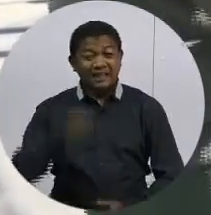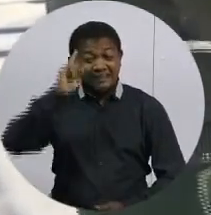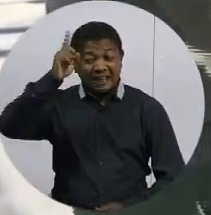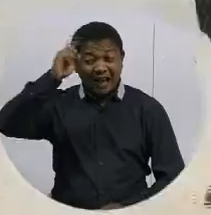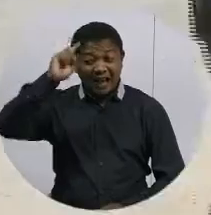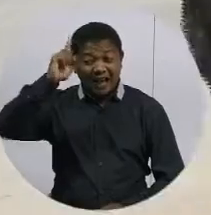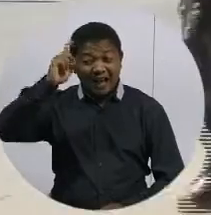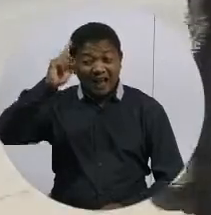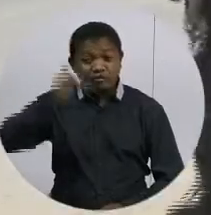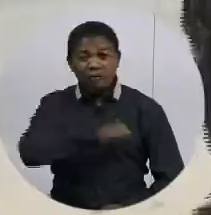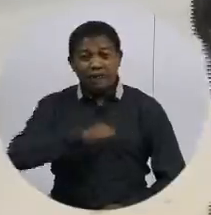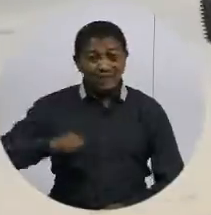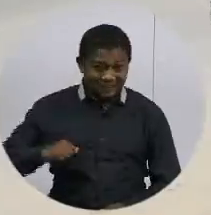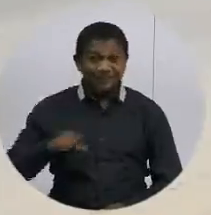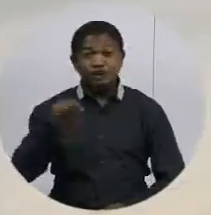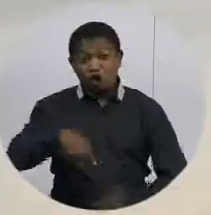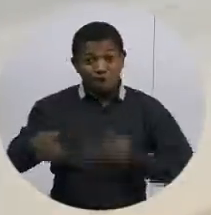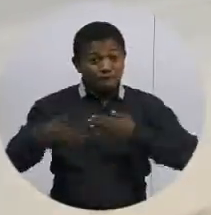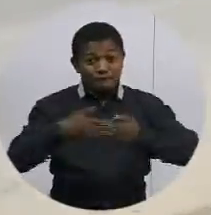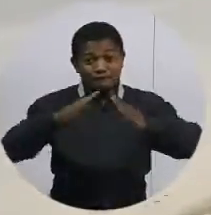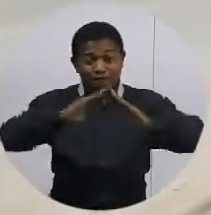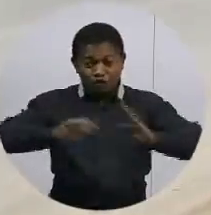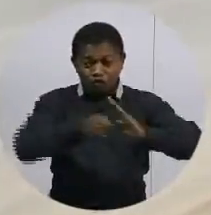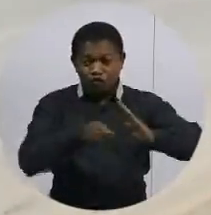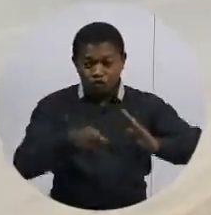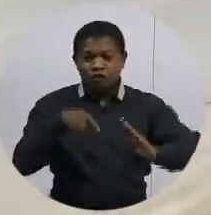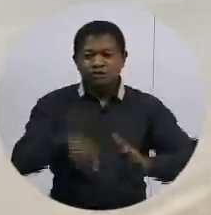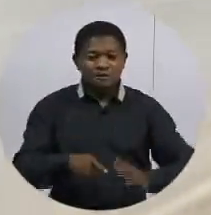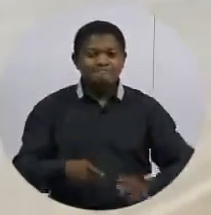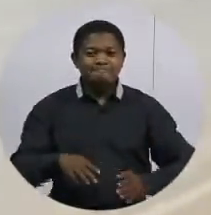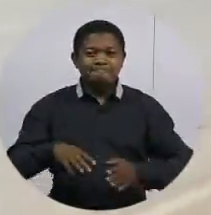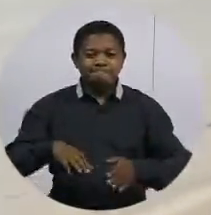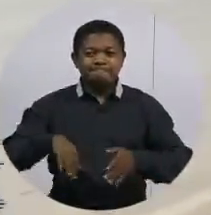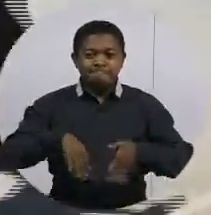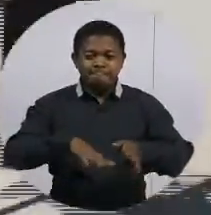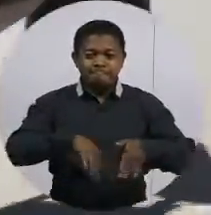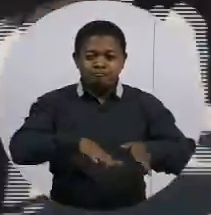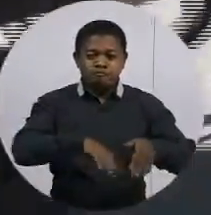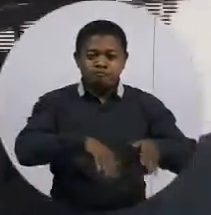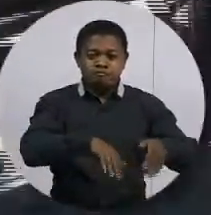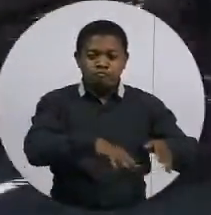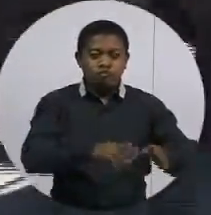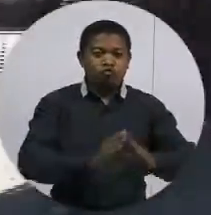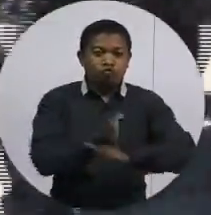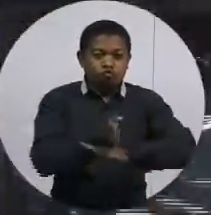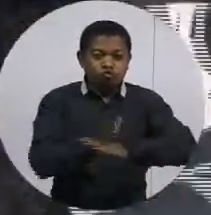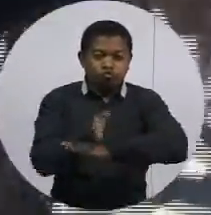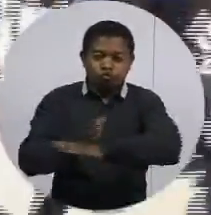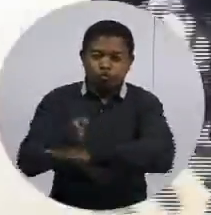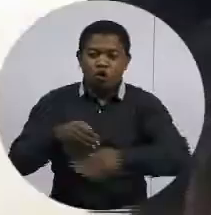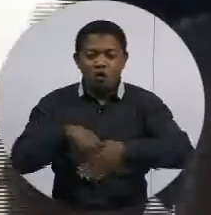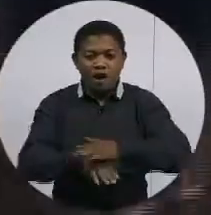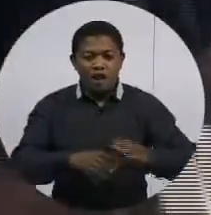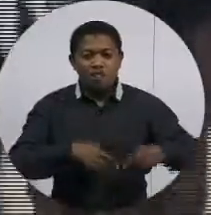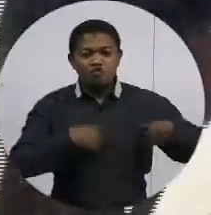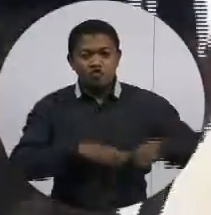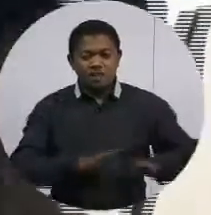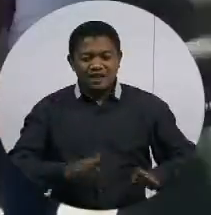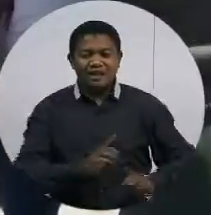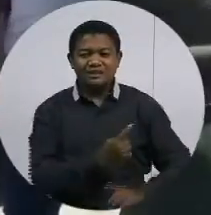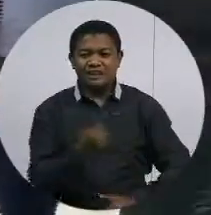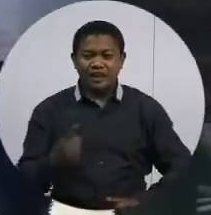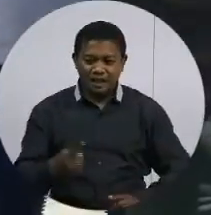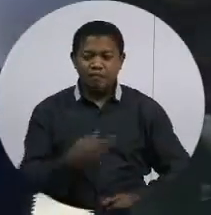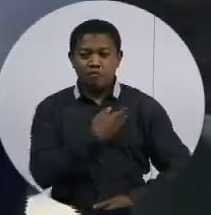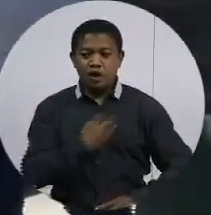izao dia manatanteraka fisafoana eny amin'ireo toerana be mpivezivezy sy any anaty elakelan-trano rehetra any ny mpitandro ny filaminana. Miara-miasa